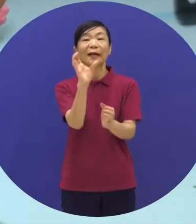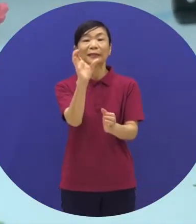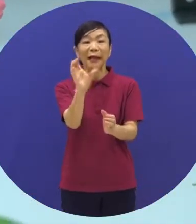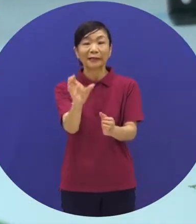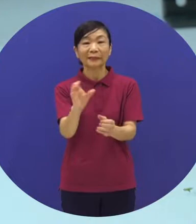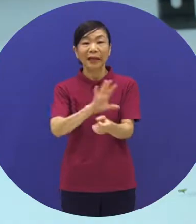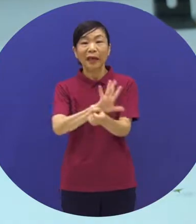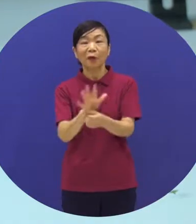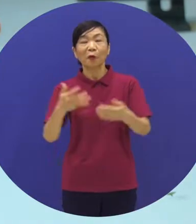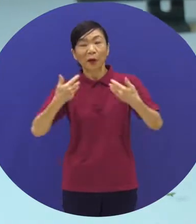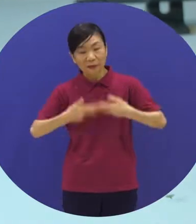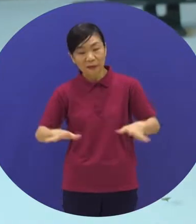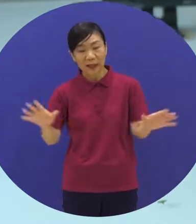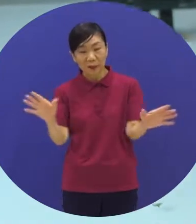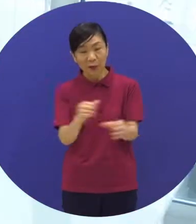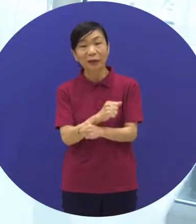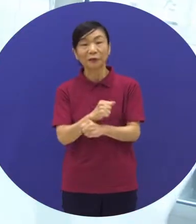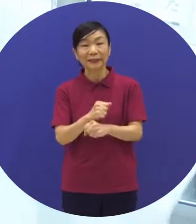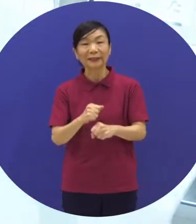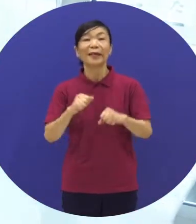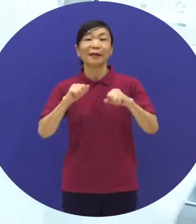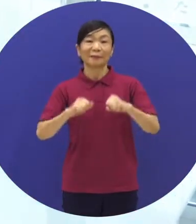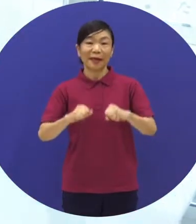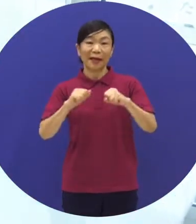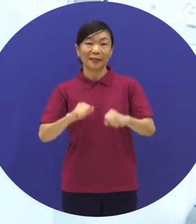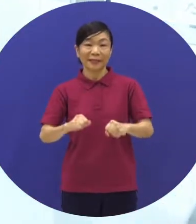ただき、コロナ疲れをリフレッシュしましょう。